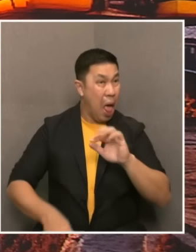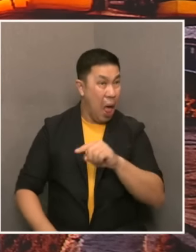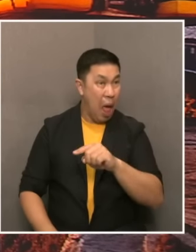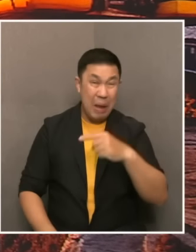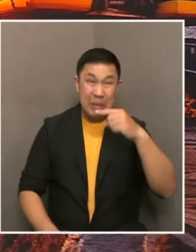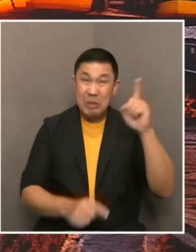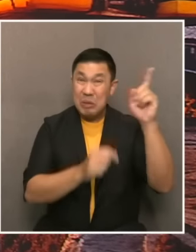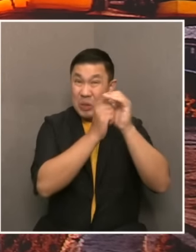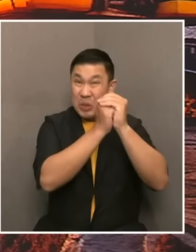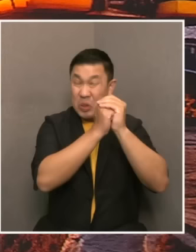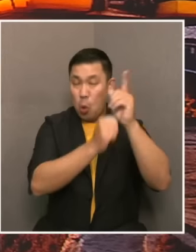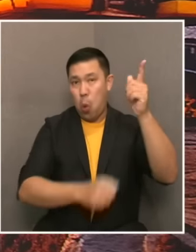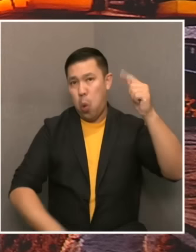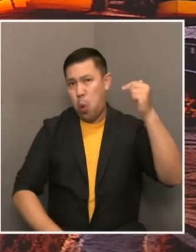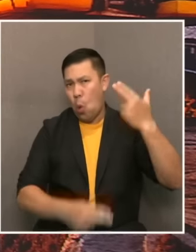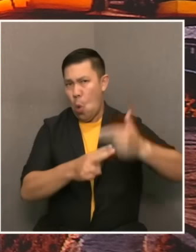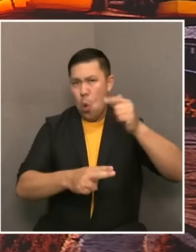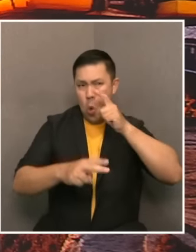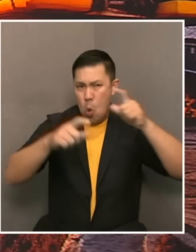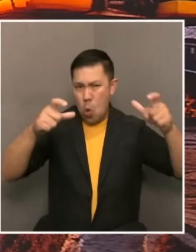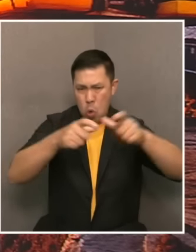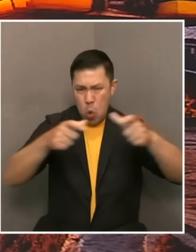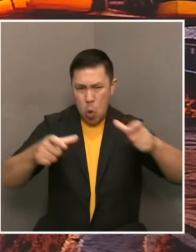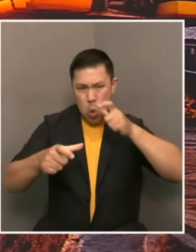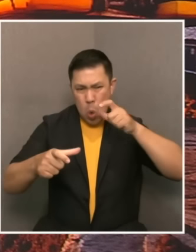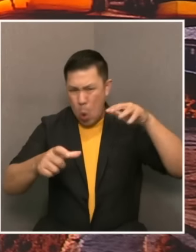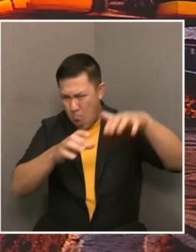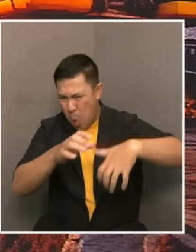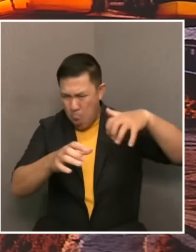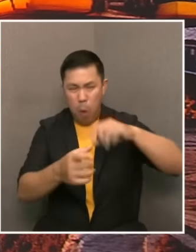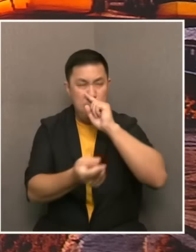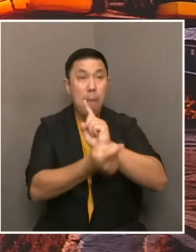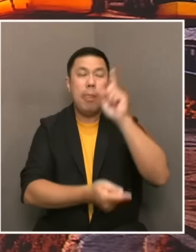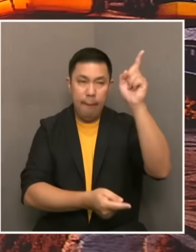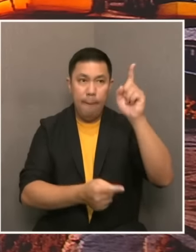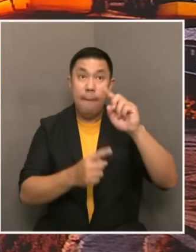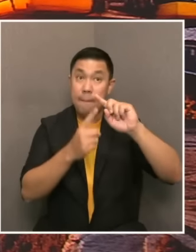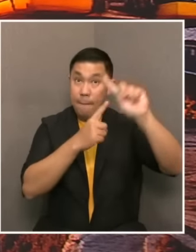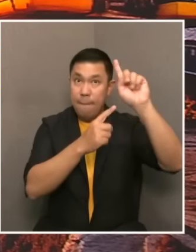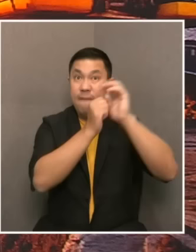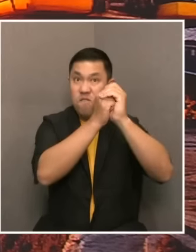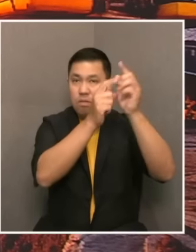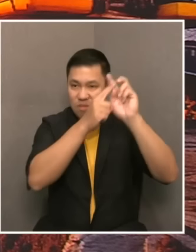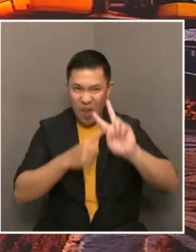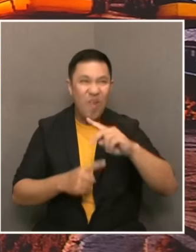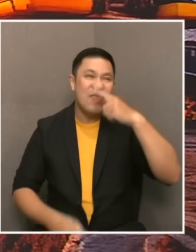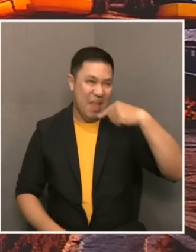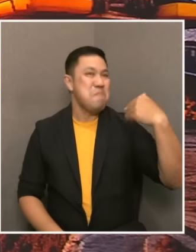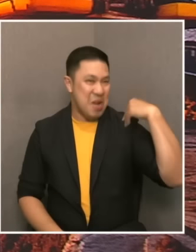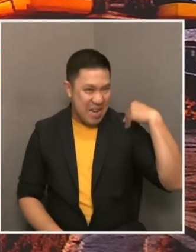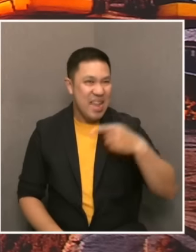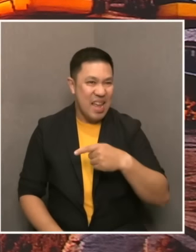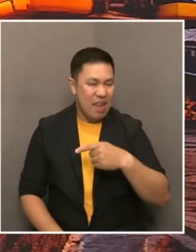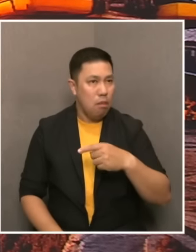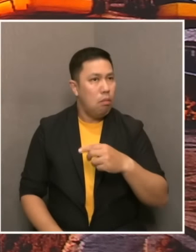ประเทศจีนเนี่ยเขาเป็นแหล่งผลิตใหญ่นะครับแล้วก็จริงๆจะเป็นแหล่งเดียวเลยที่สามารถผลิตได้ตอนนี้แต่ไทยเราค้นพบแล้วนะครับแล้วก็อืถือ